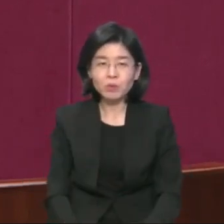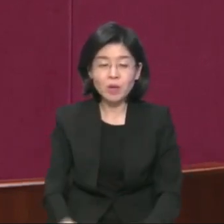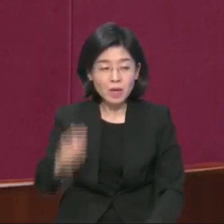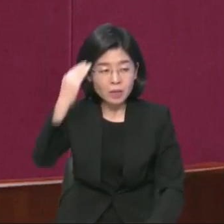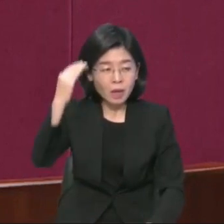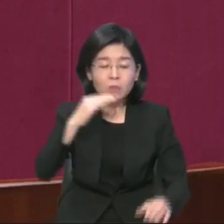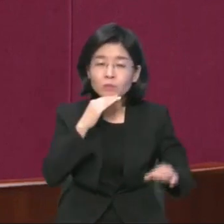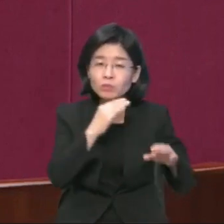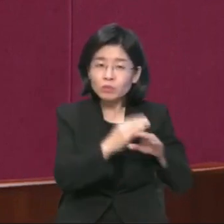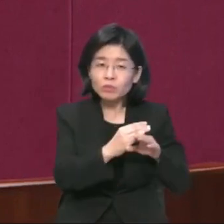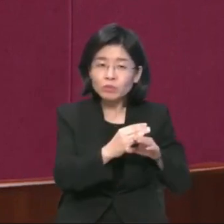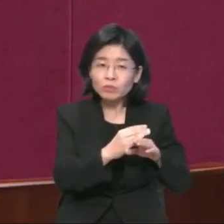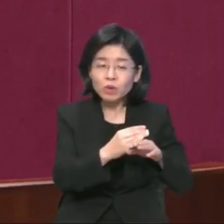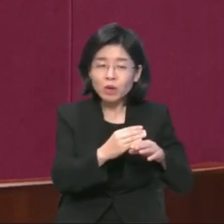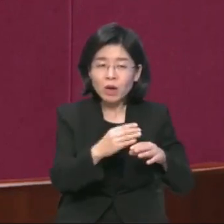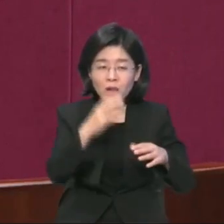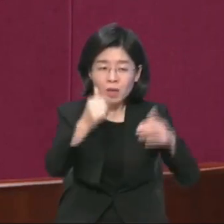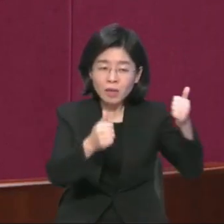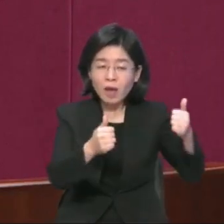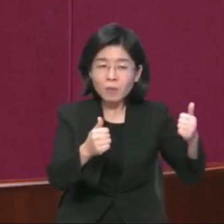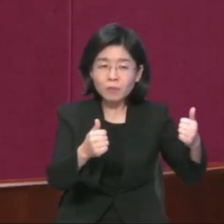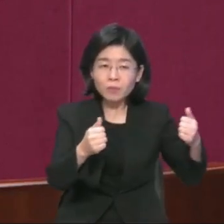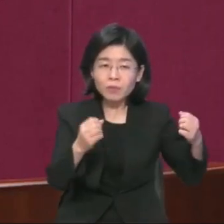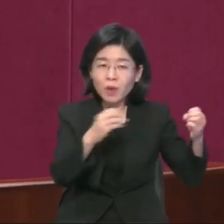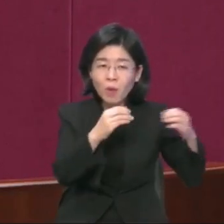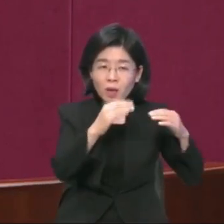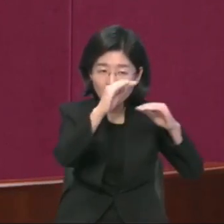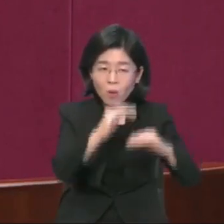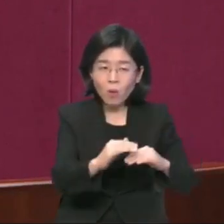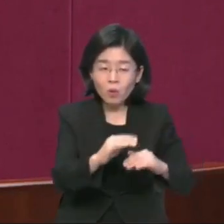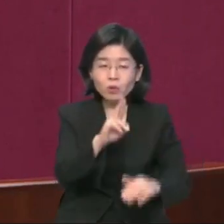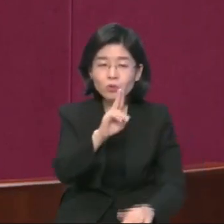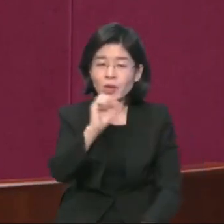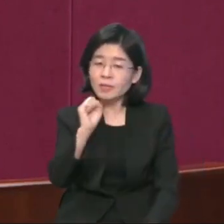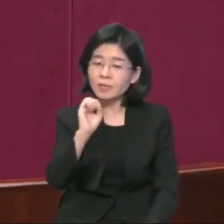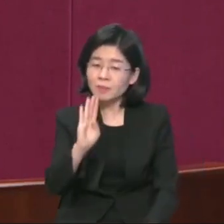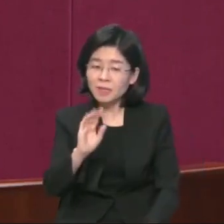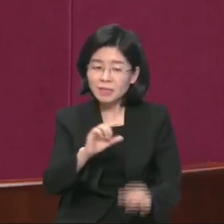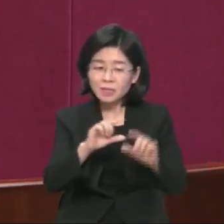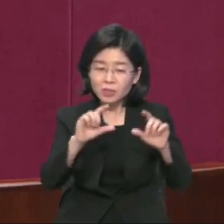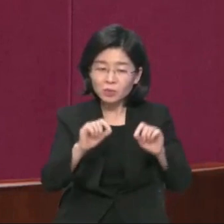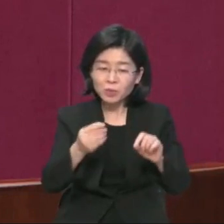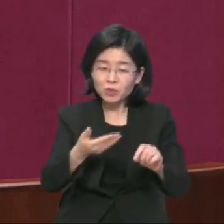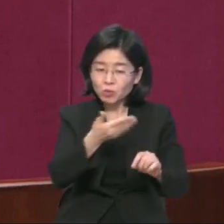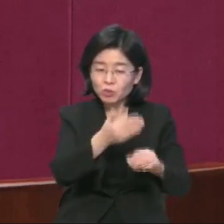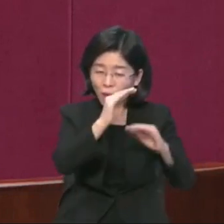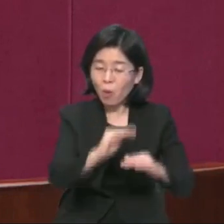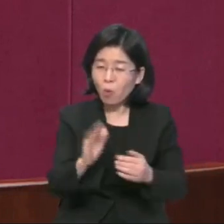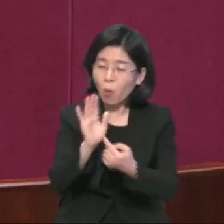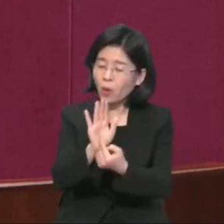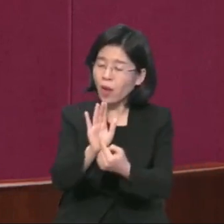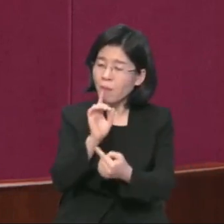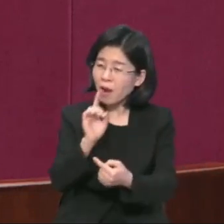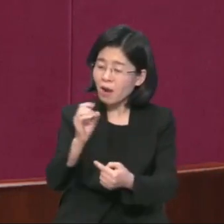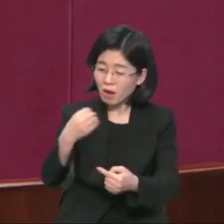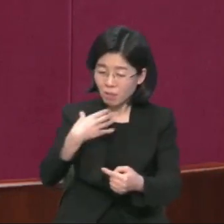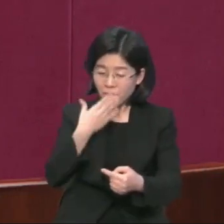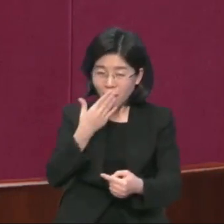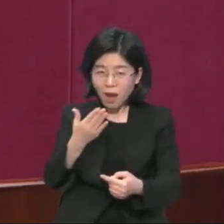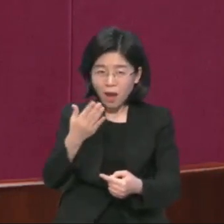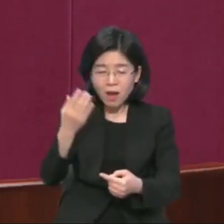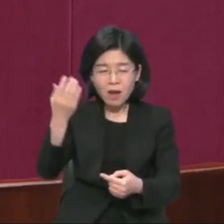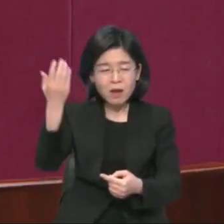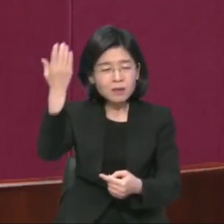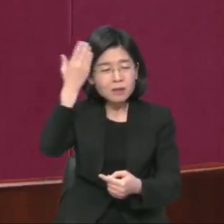급기야는 남북 정상회담 간 오갔던 USB를 공개하라 합니다. 이게